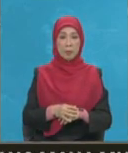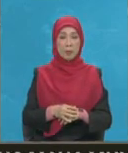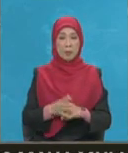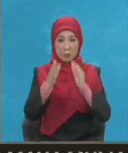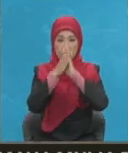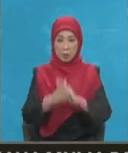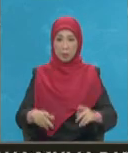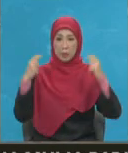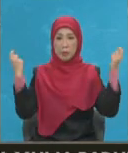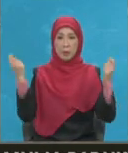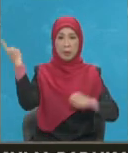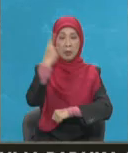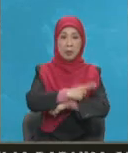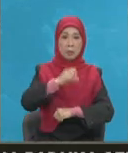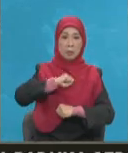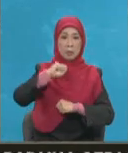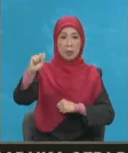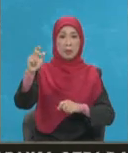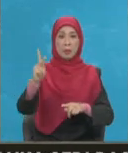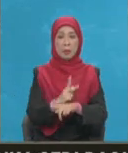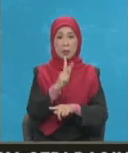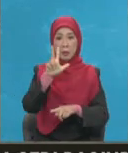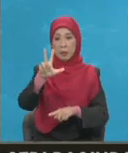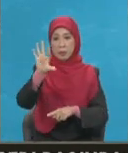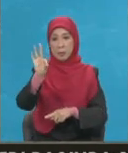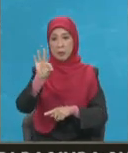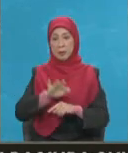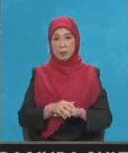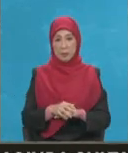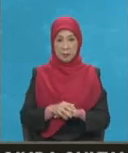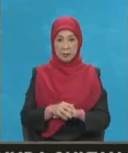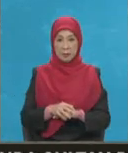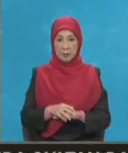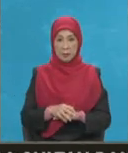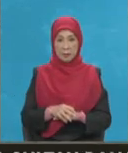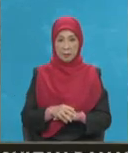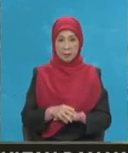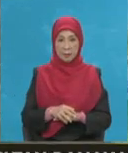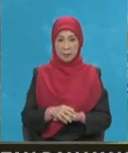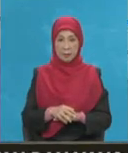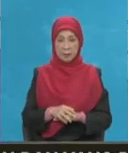Selamat menyambut Hari Kebangsaan yang ke-39.